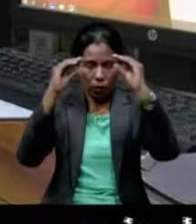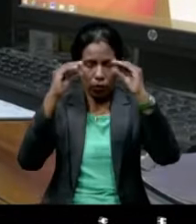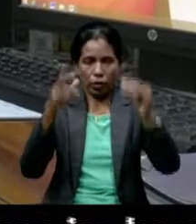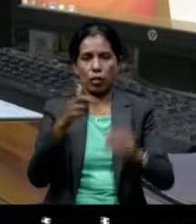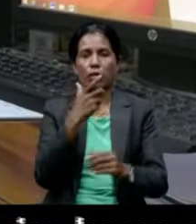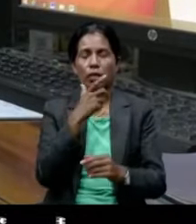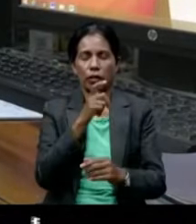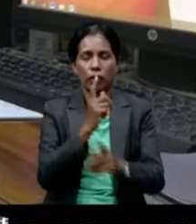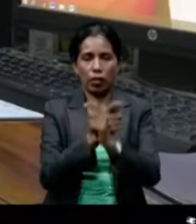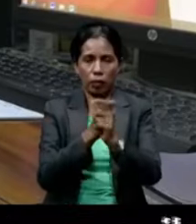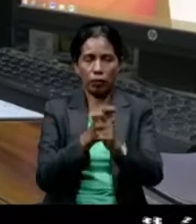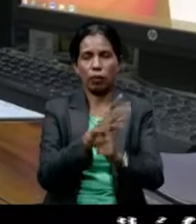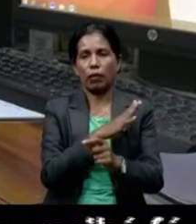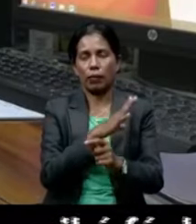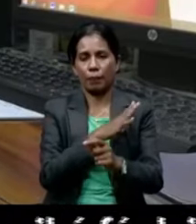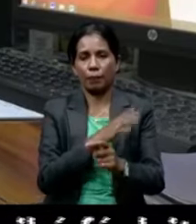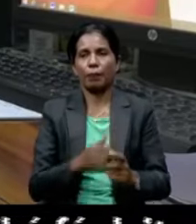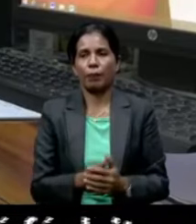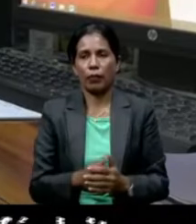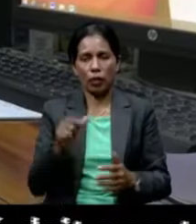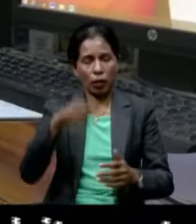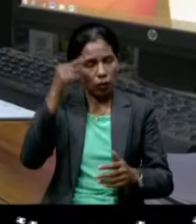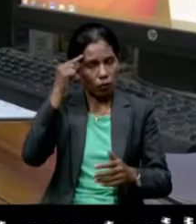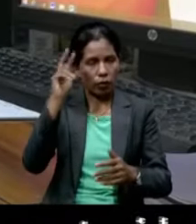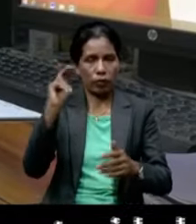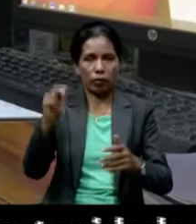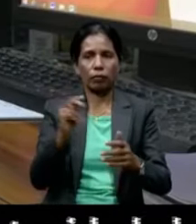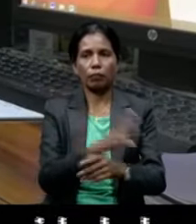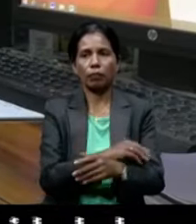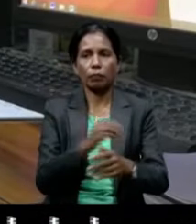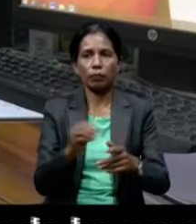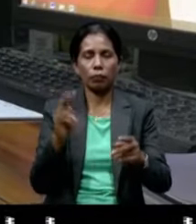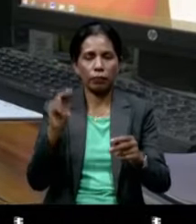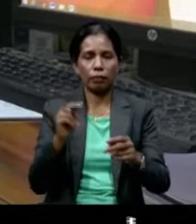literatura ori hin governo nia